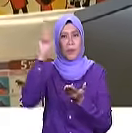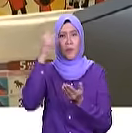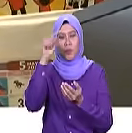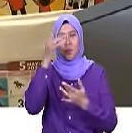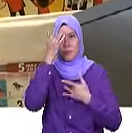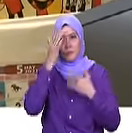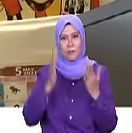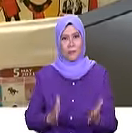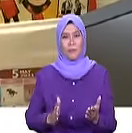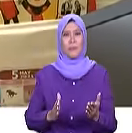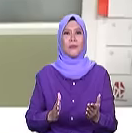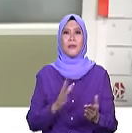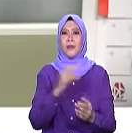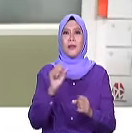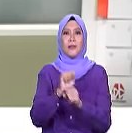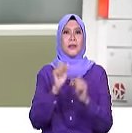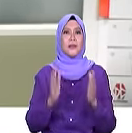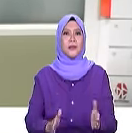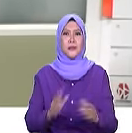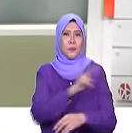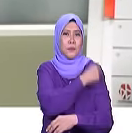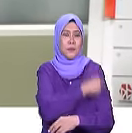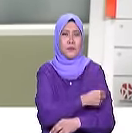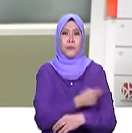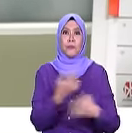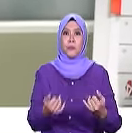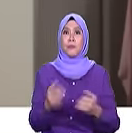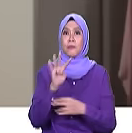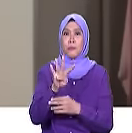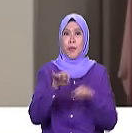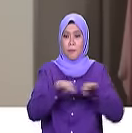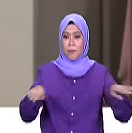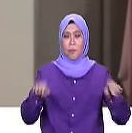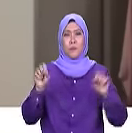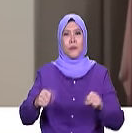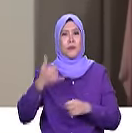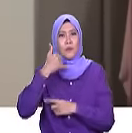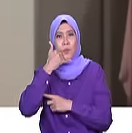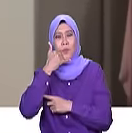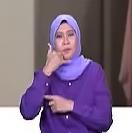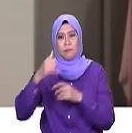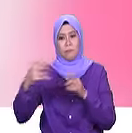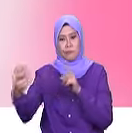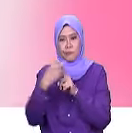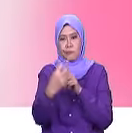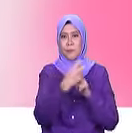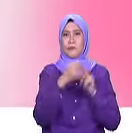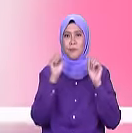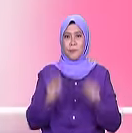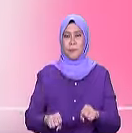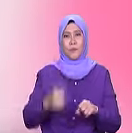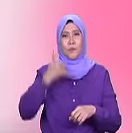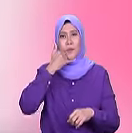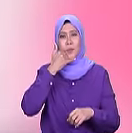kaki tangan hospital. 4 platform disediakan kepada masyarakat untuk menghubungi talian MyCare COVID-19, iaitu melalui